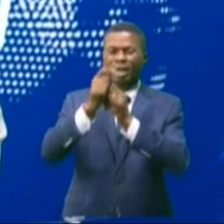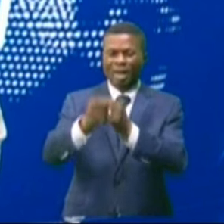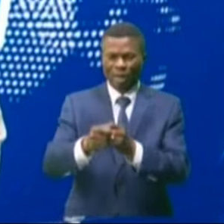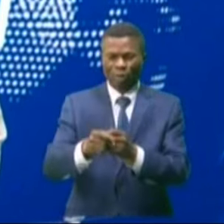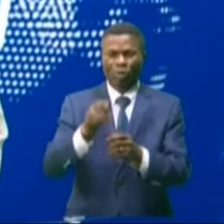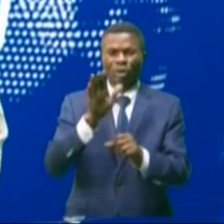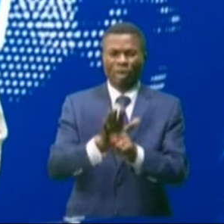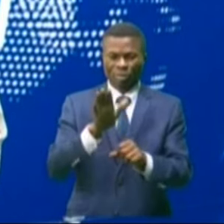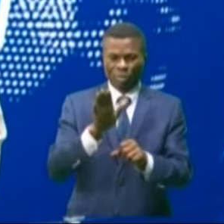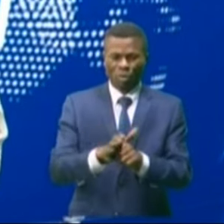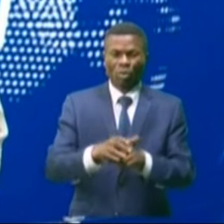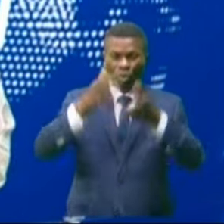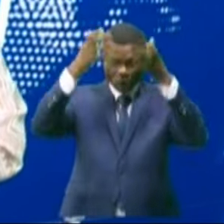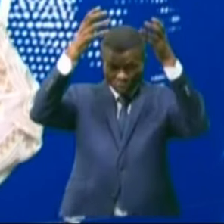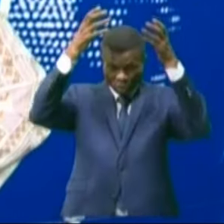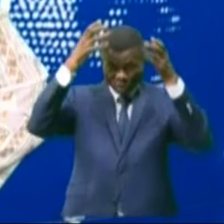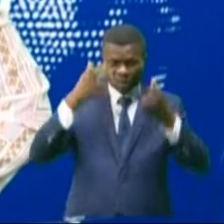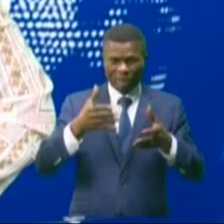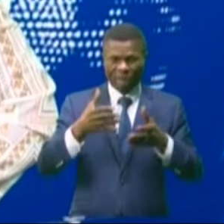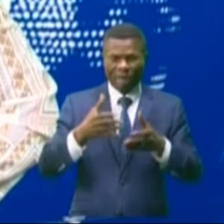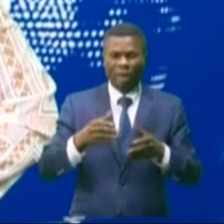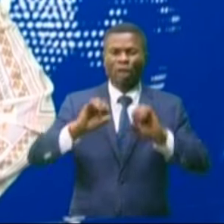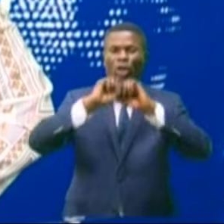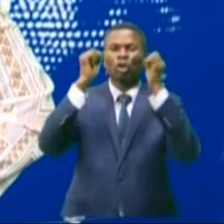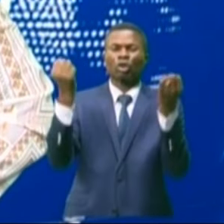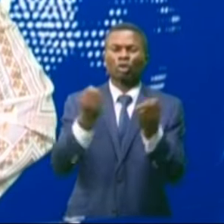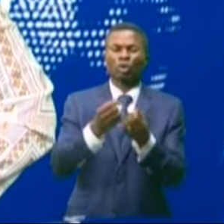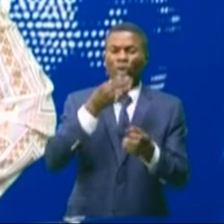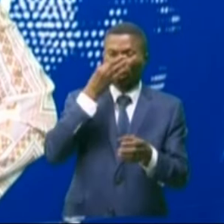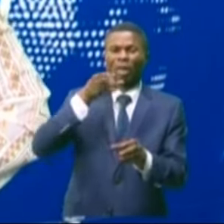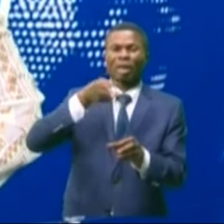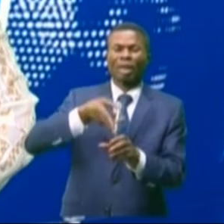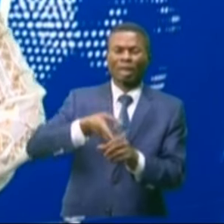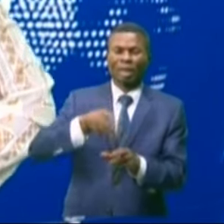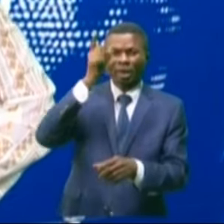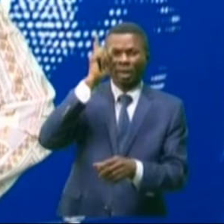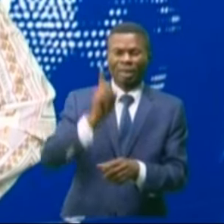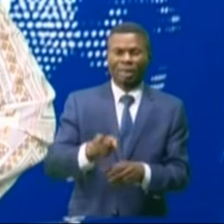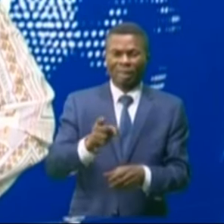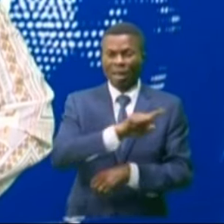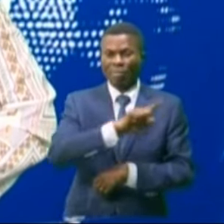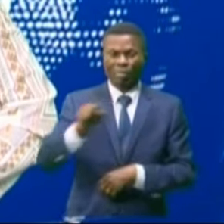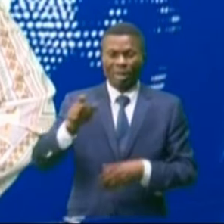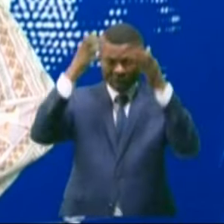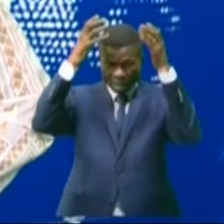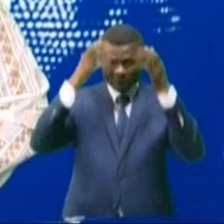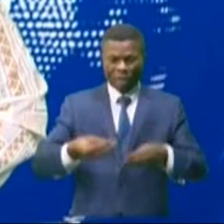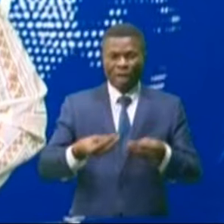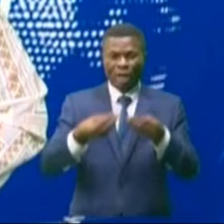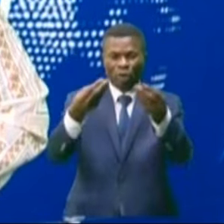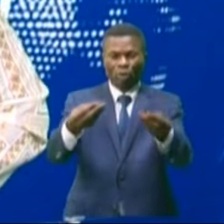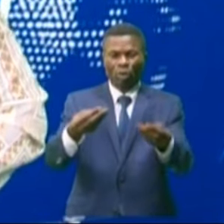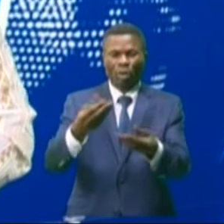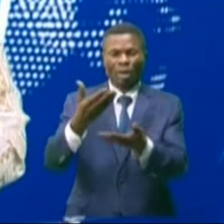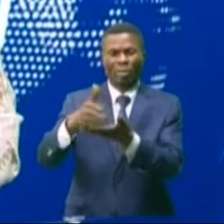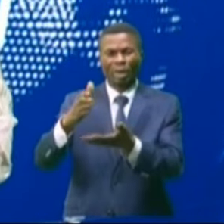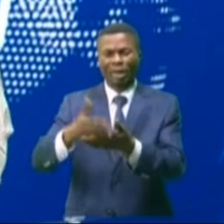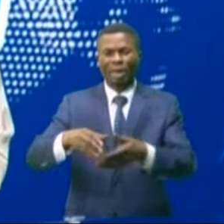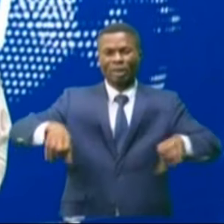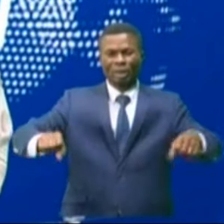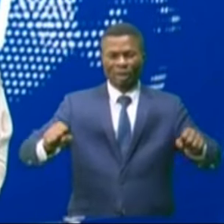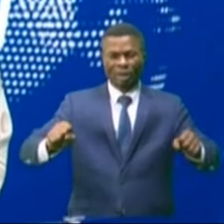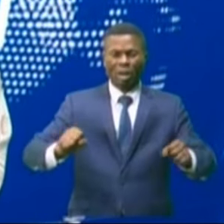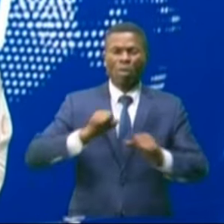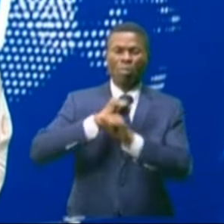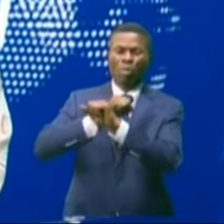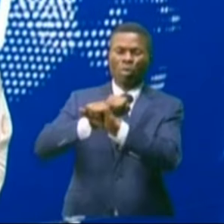cette remise et dotation par Total Energy de 100 000 casques aux motards de la ville pour prévenir les